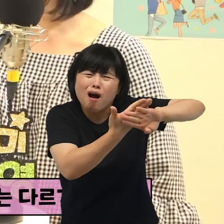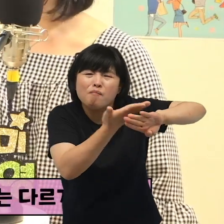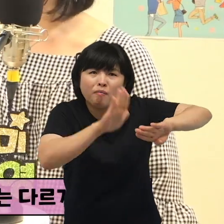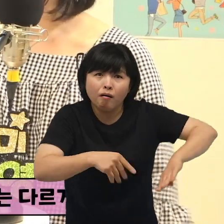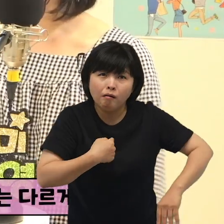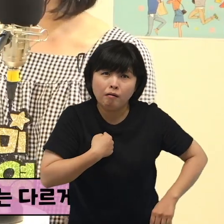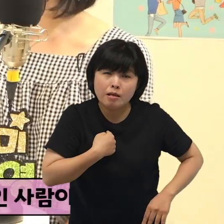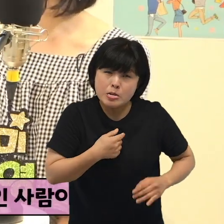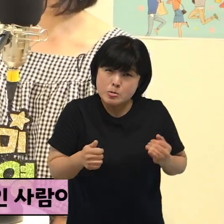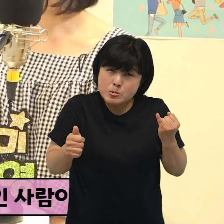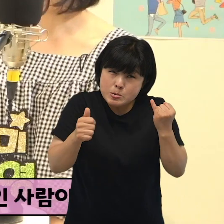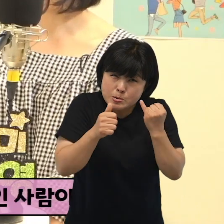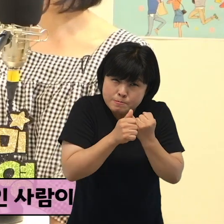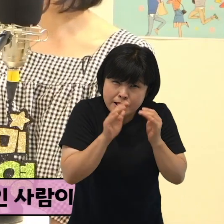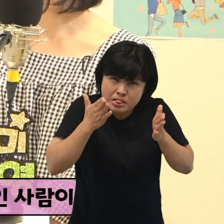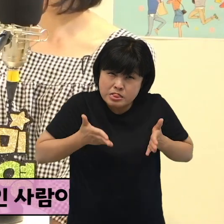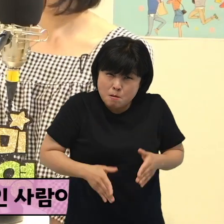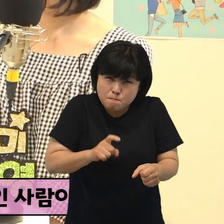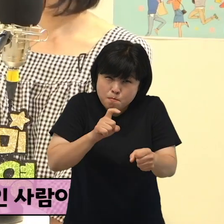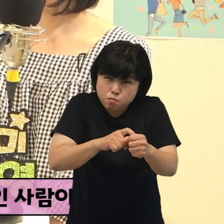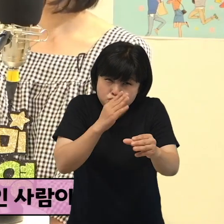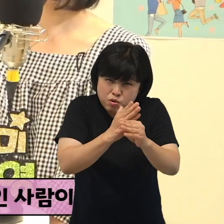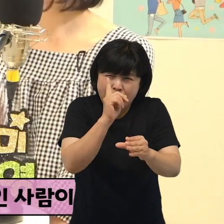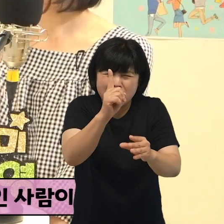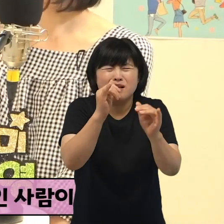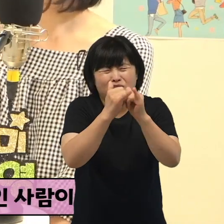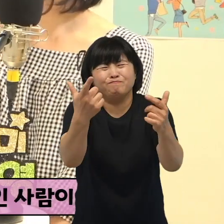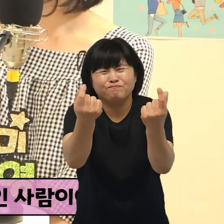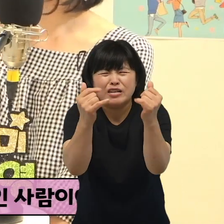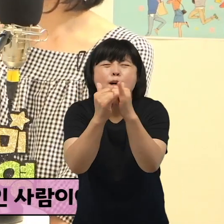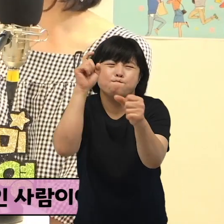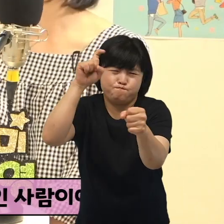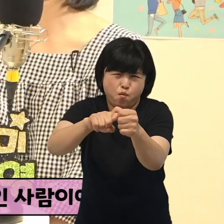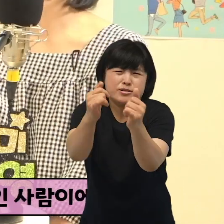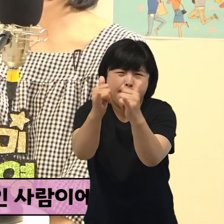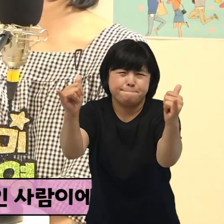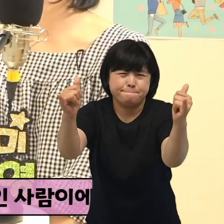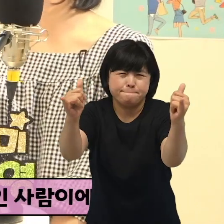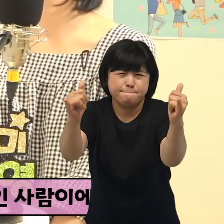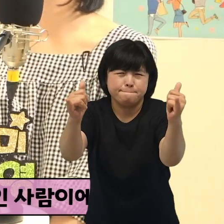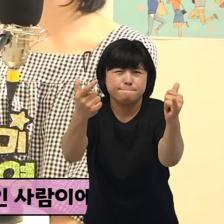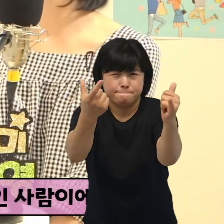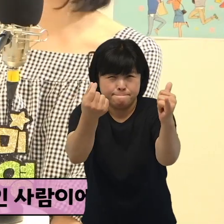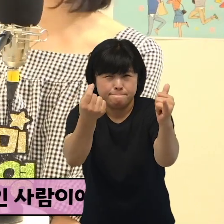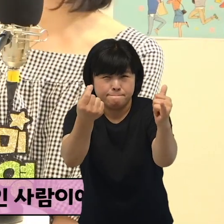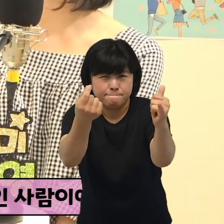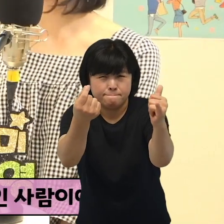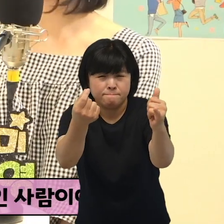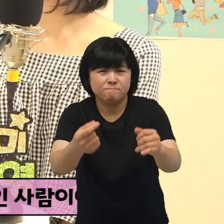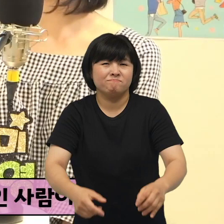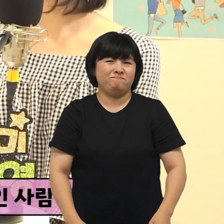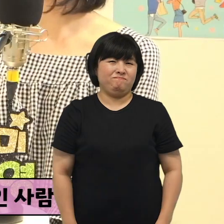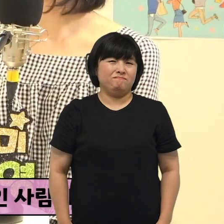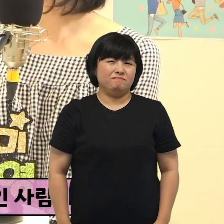분들과는 다르게 결혼을 해서 아이를 낳는 게 목표 중에 하나인 그런